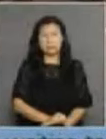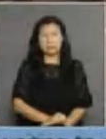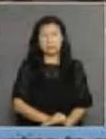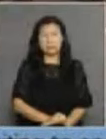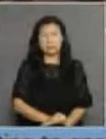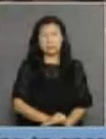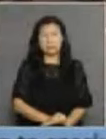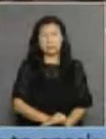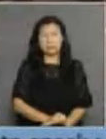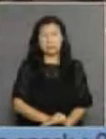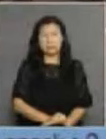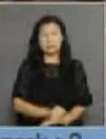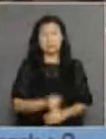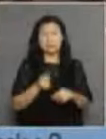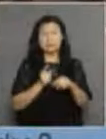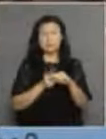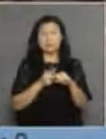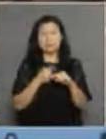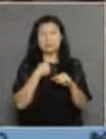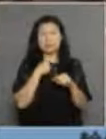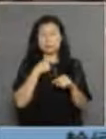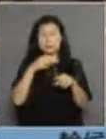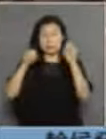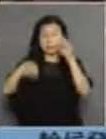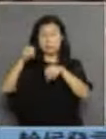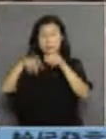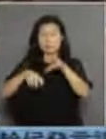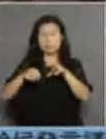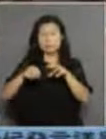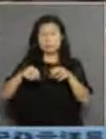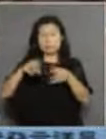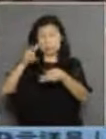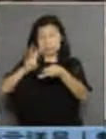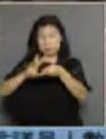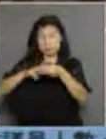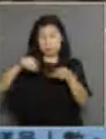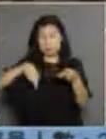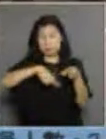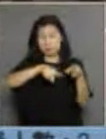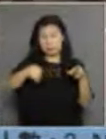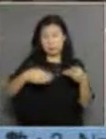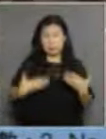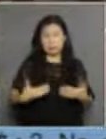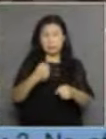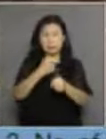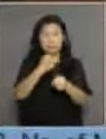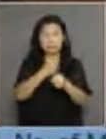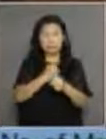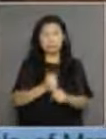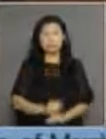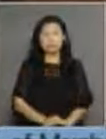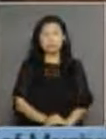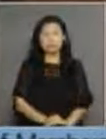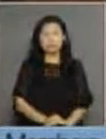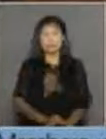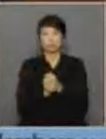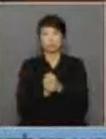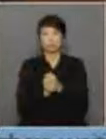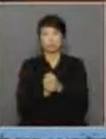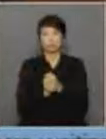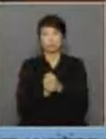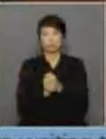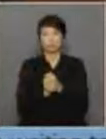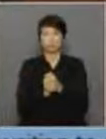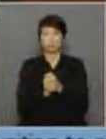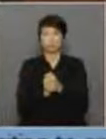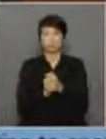其實那個堆填區問題搞到今時今日的地步，都是庸